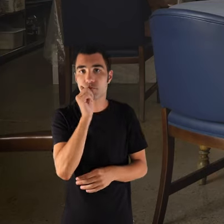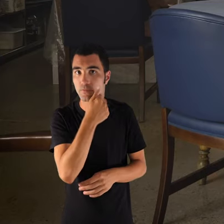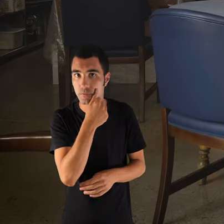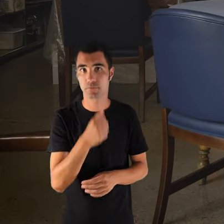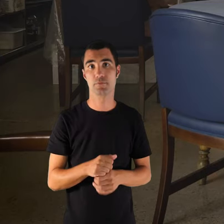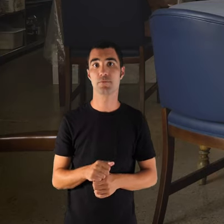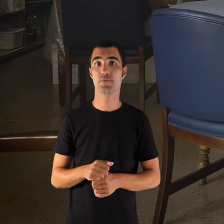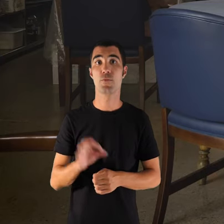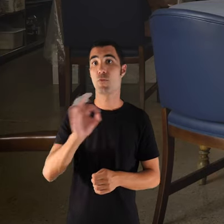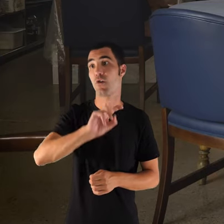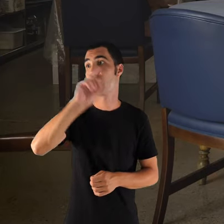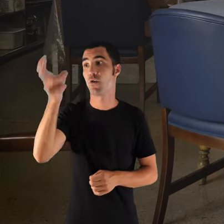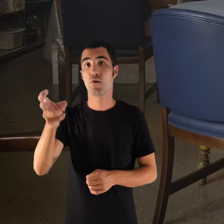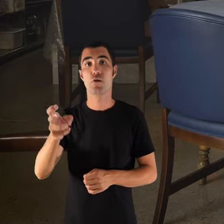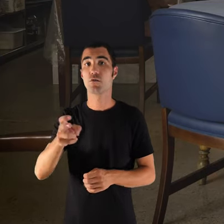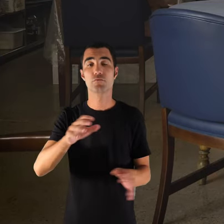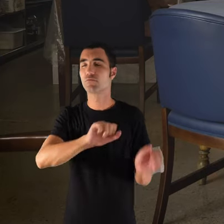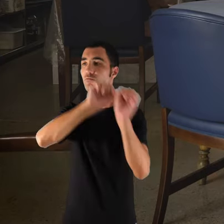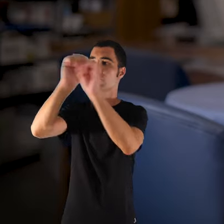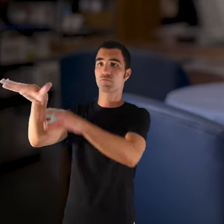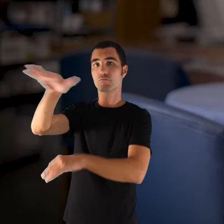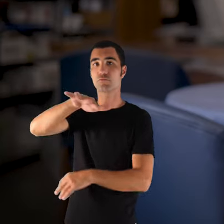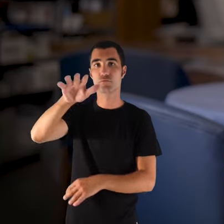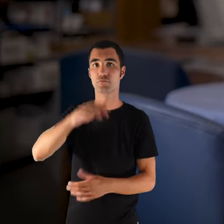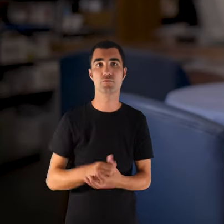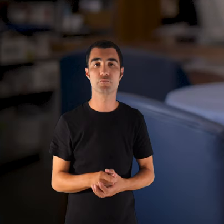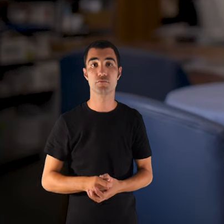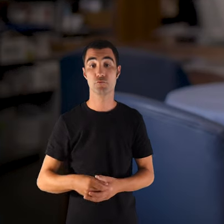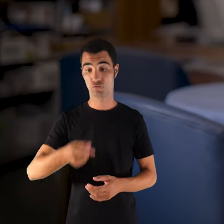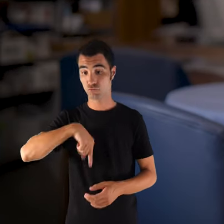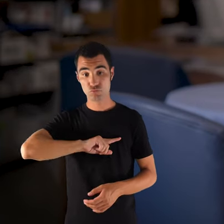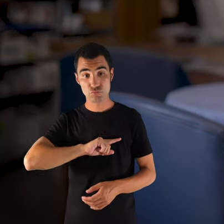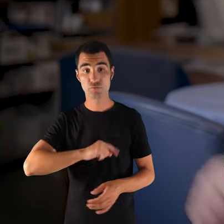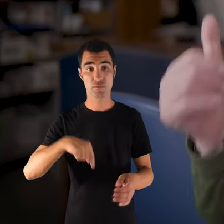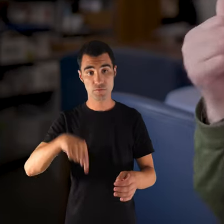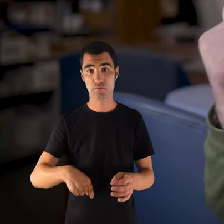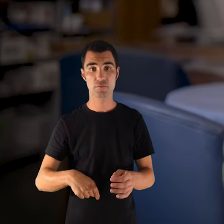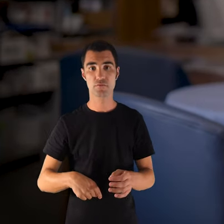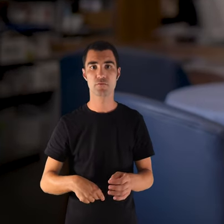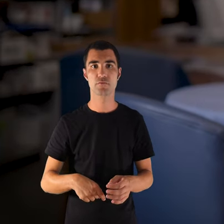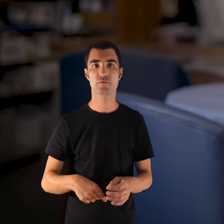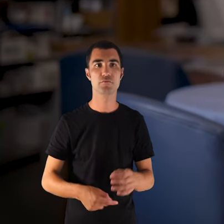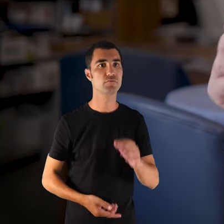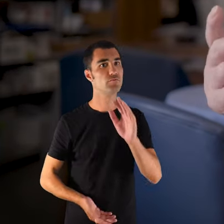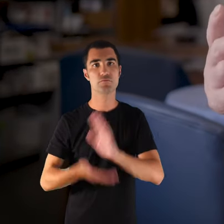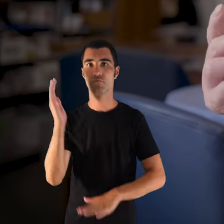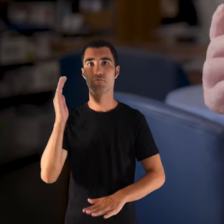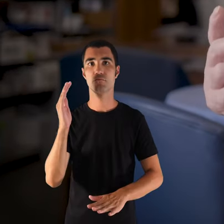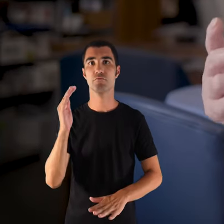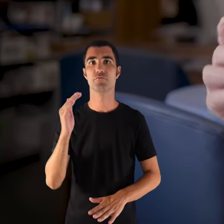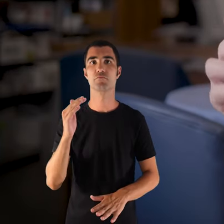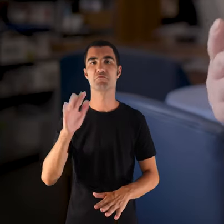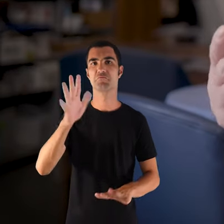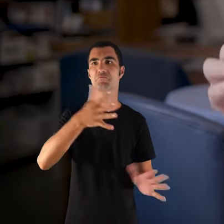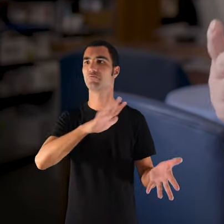s'enduen a una altra banda. Varen partir d'aquí, el Conasso, eren